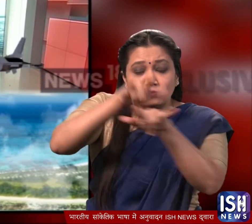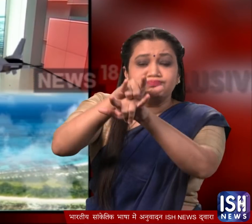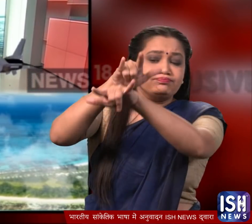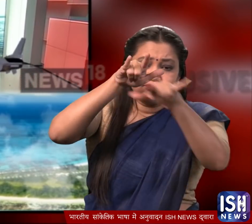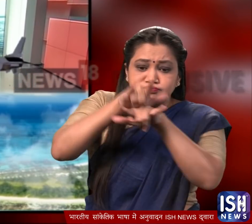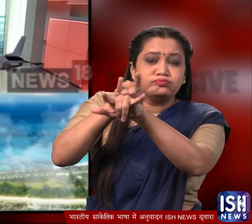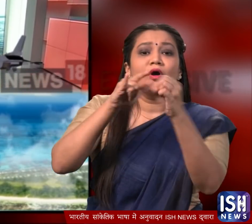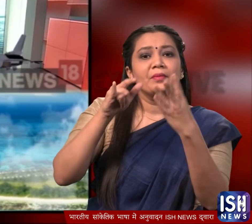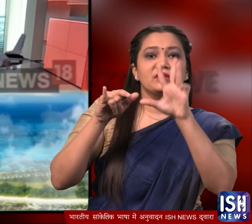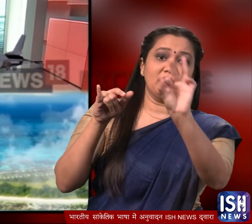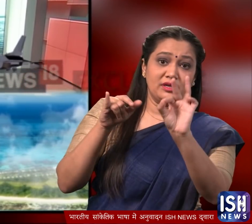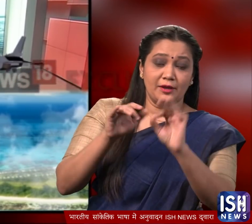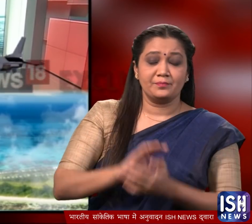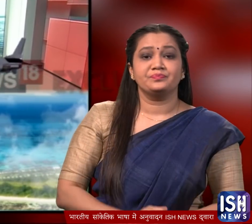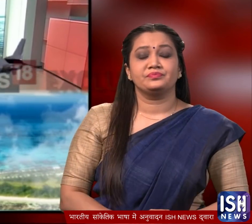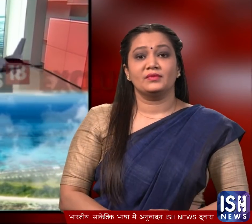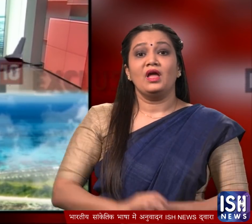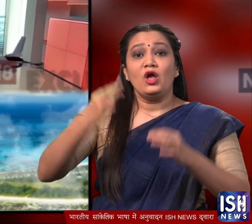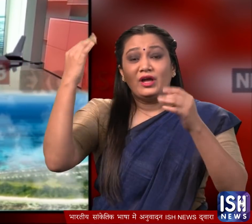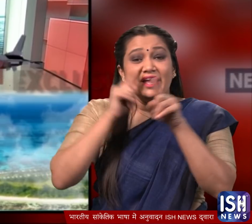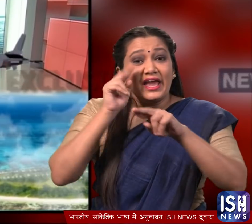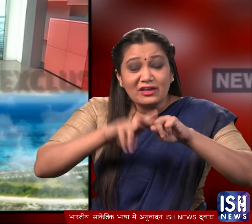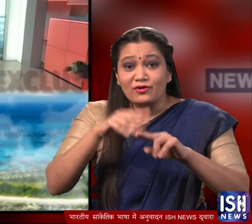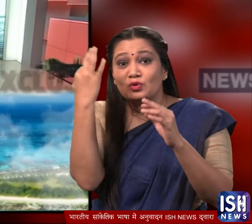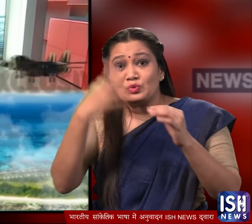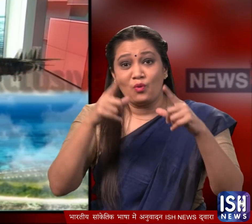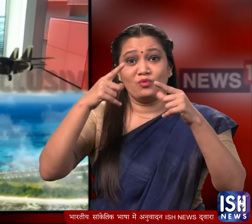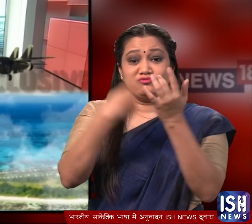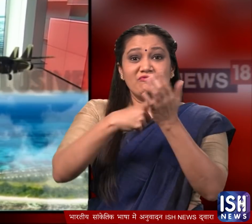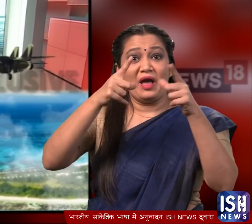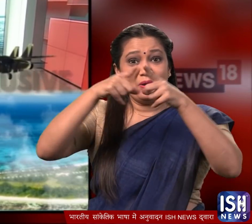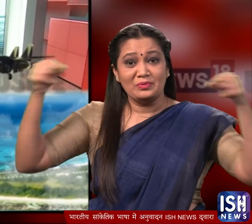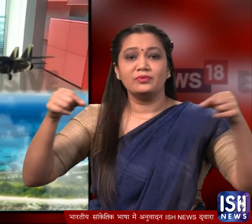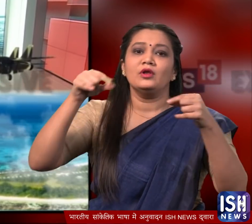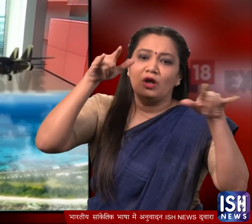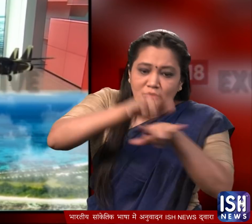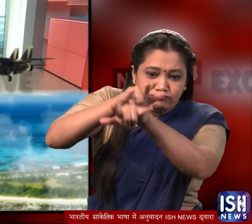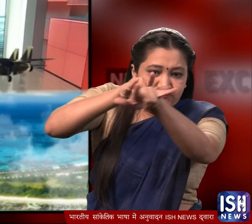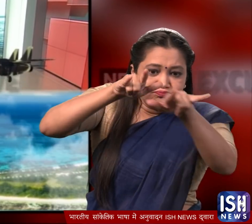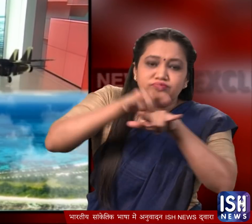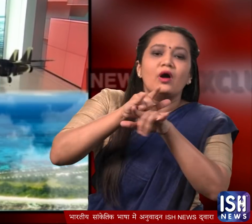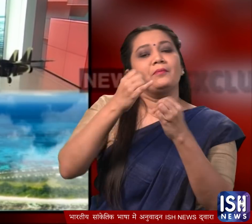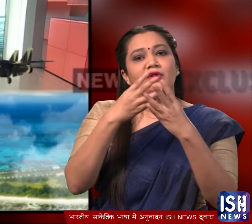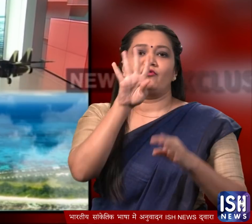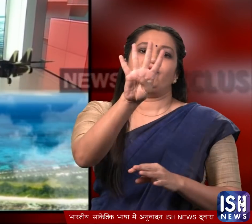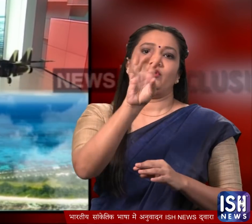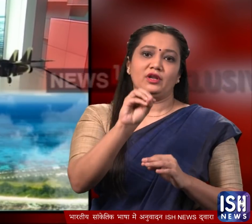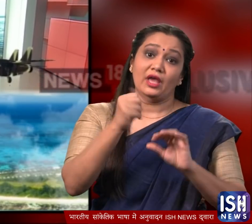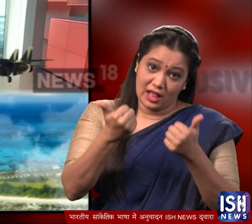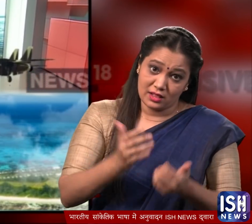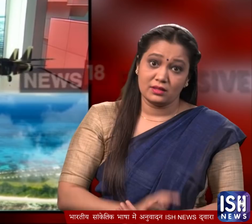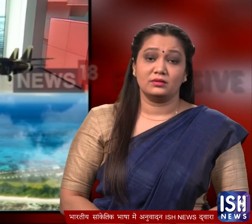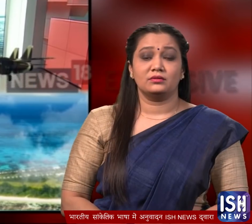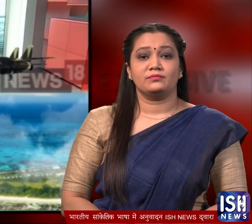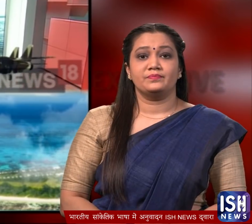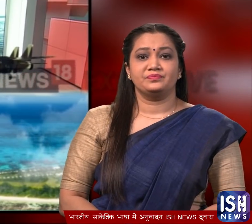ड्रोन अपने साथ मोर्चे पर ले जा सकता है। और अगर रफाल जैसा कोई फाइटर है तो वो ऐसे 40 ड्रोन लेकर जंग के मोर्चे